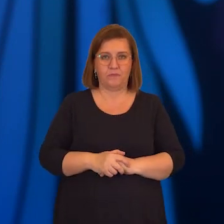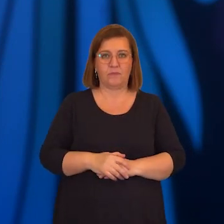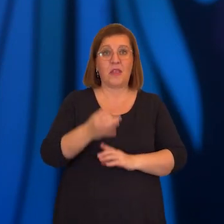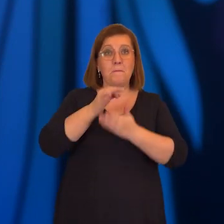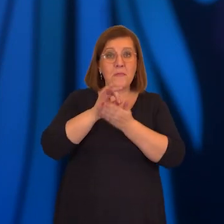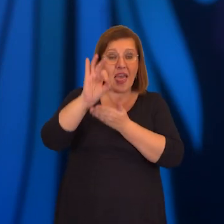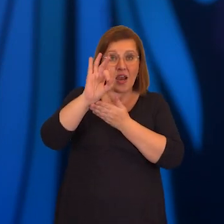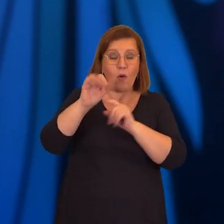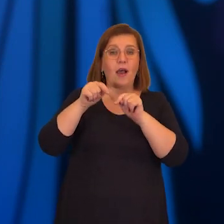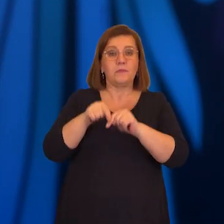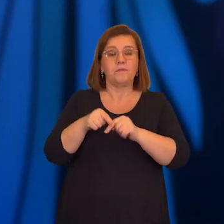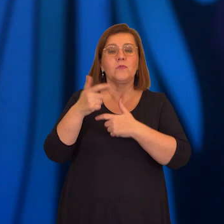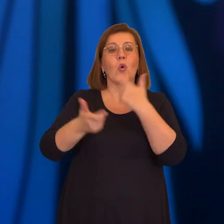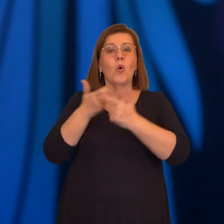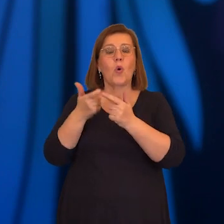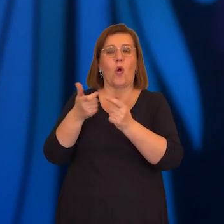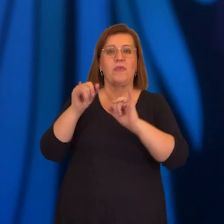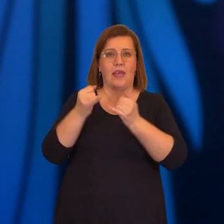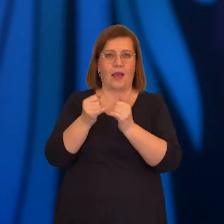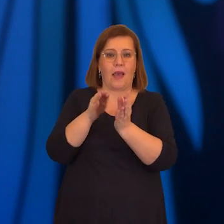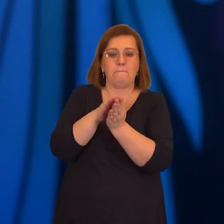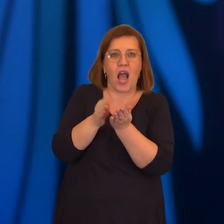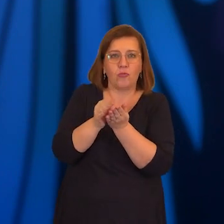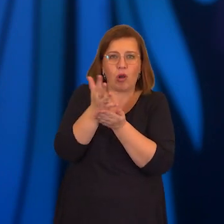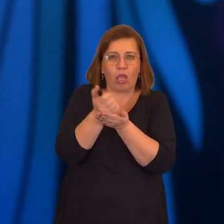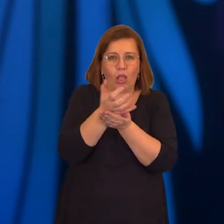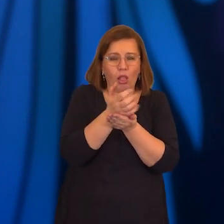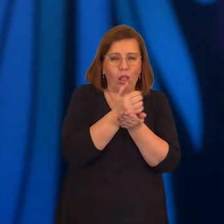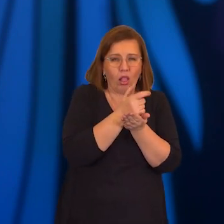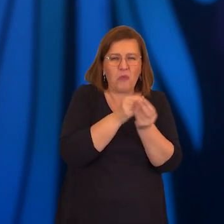wytwarzana przez małża z brudu, który dostał się do jego wnętrza.